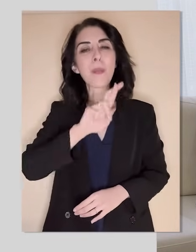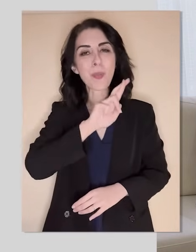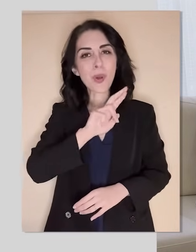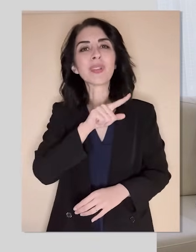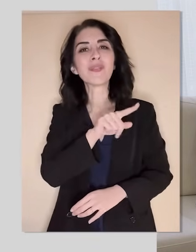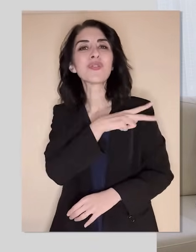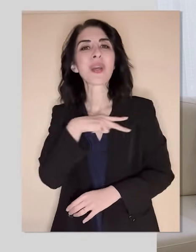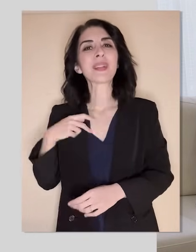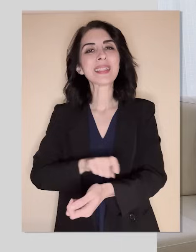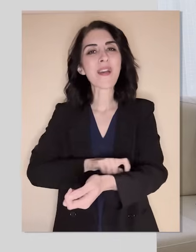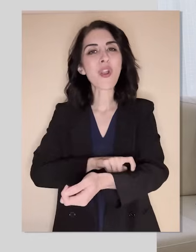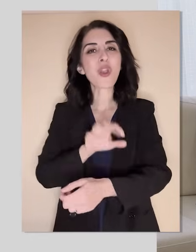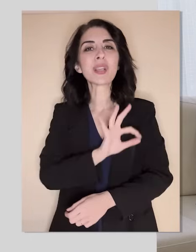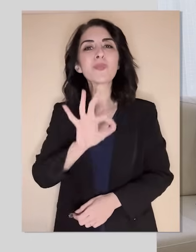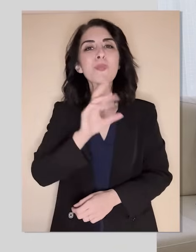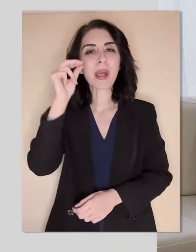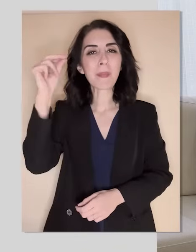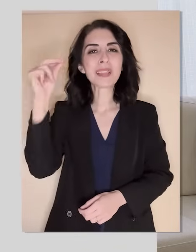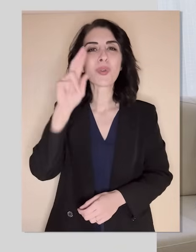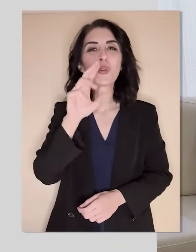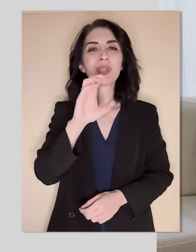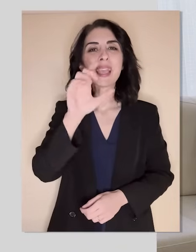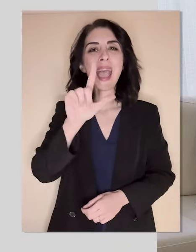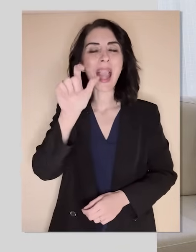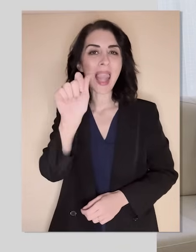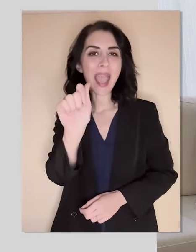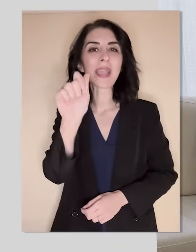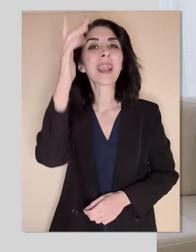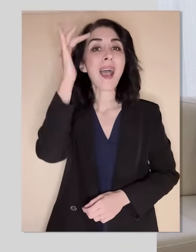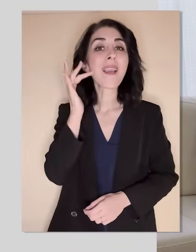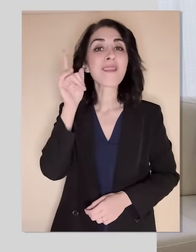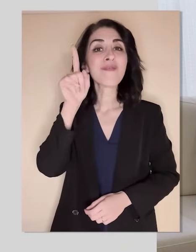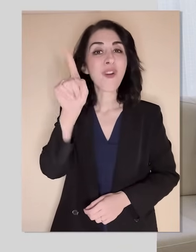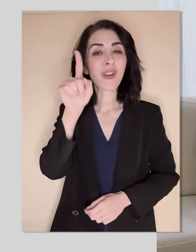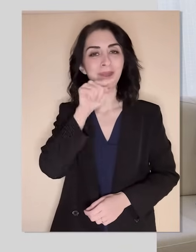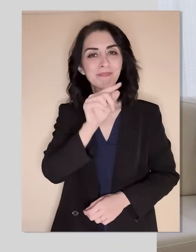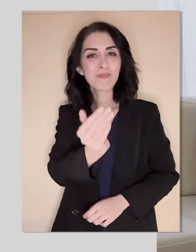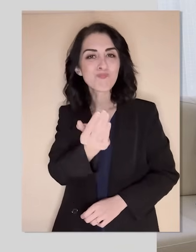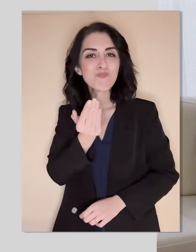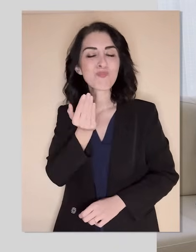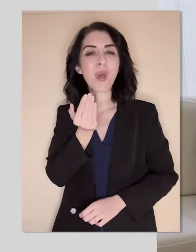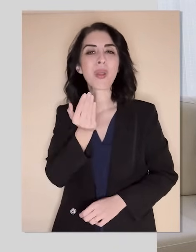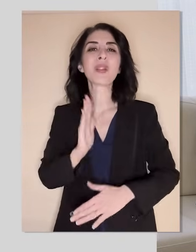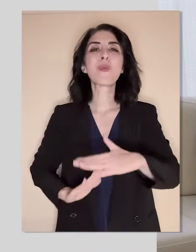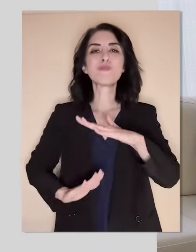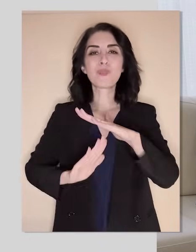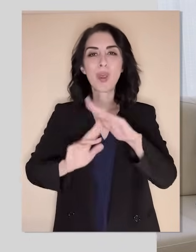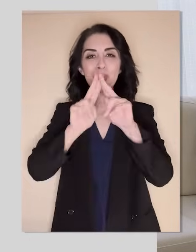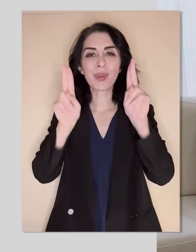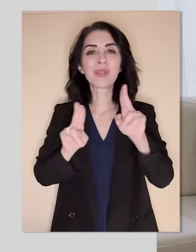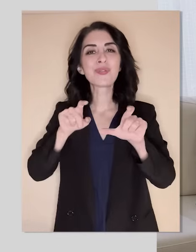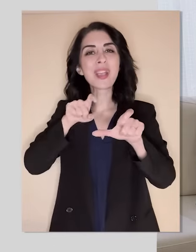Άντζελες, πρώην πρόεδρο της International Headache Society, της Διεθνούς Εταιρείας Κεφαλαλγίας, του σημαντικότερου επιστημονικού φορέα για τις